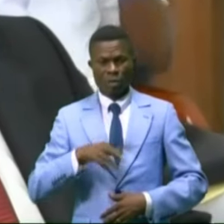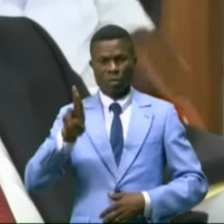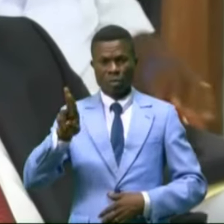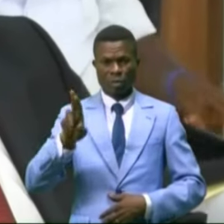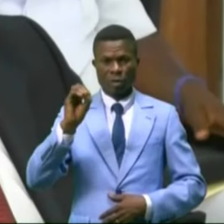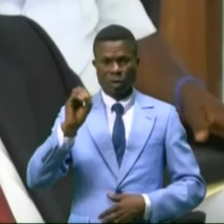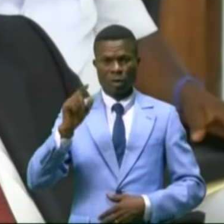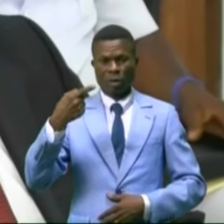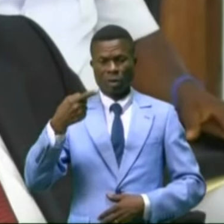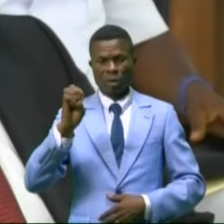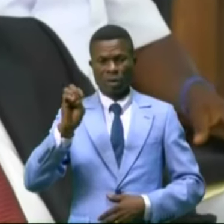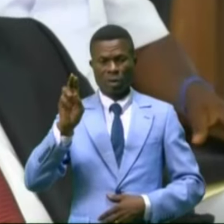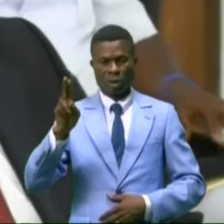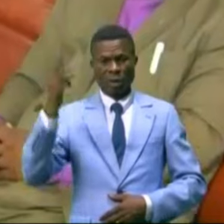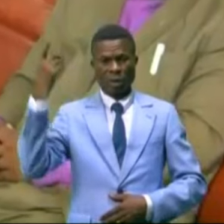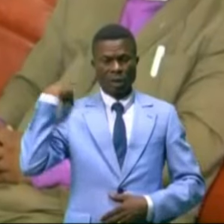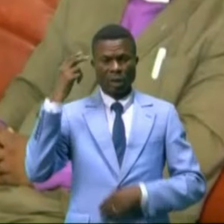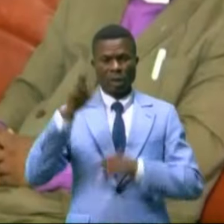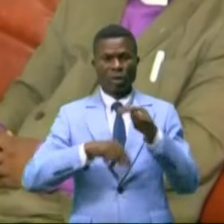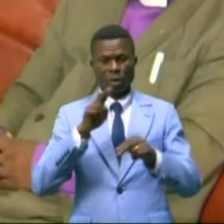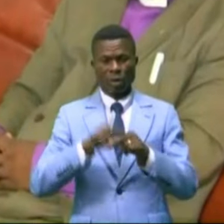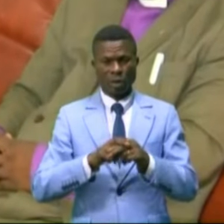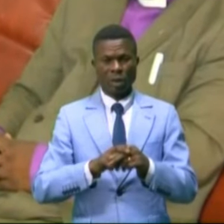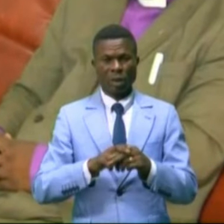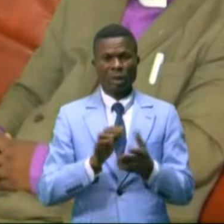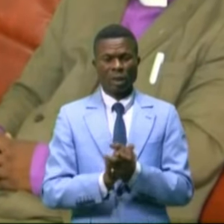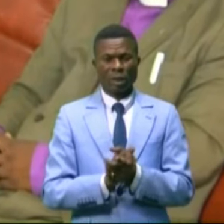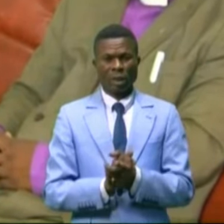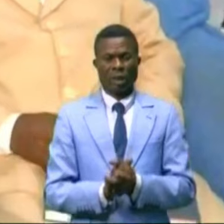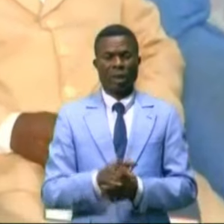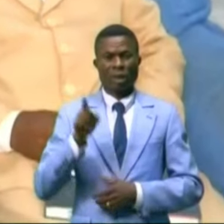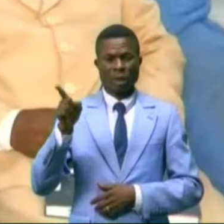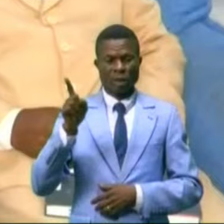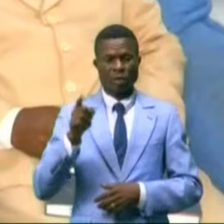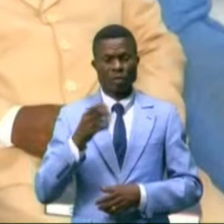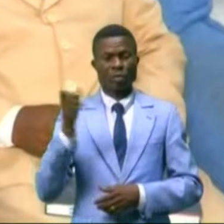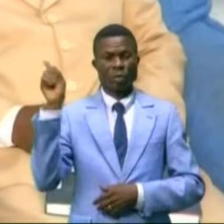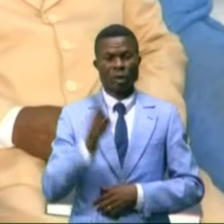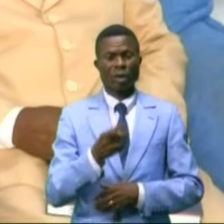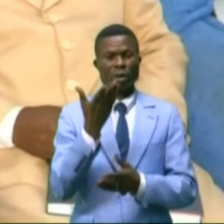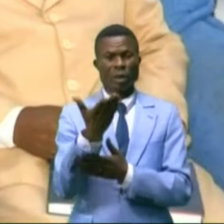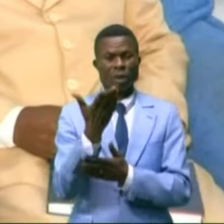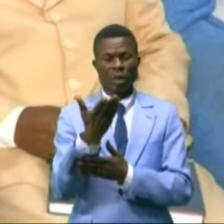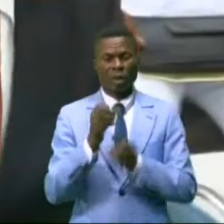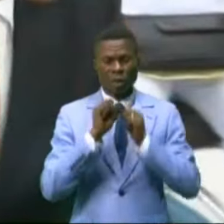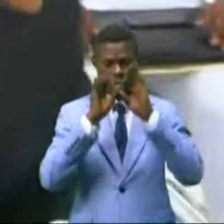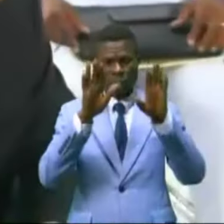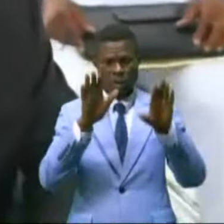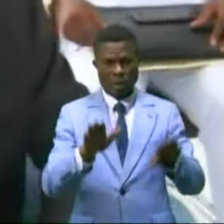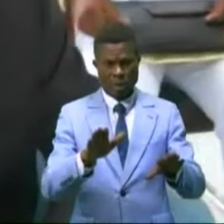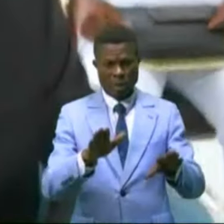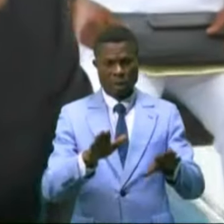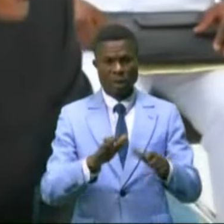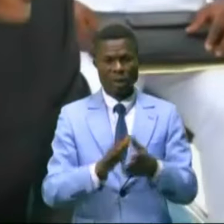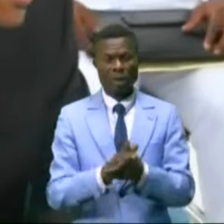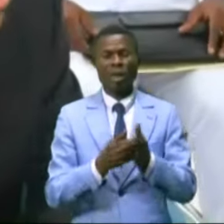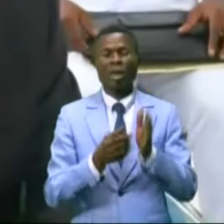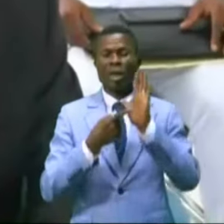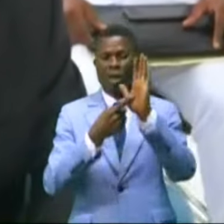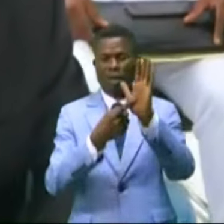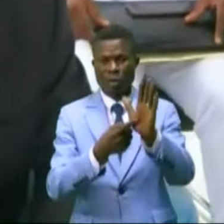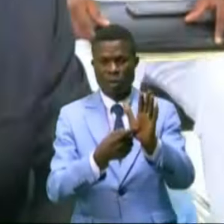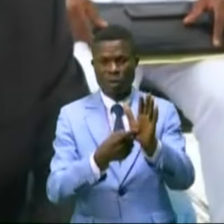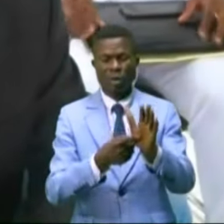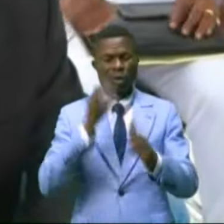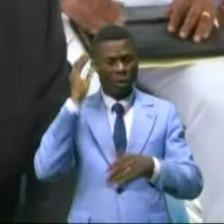Bimwala élu député national de Lukunga ces derniers étaient venus solliciter leur bénédiction il a exprimé également